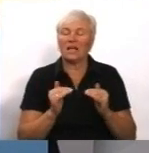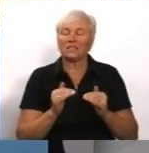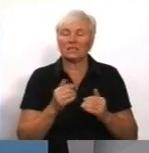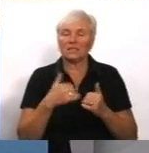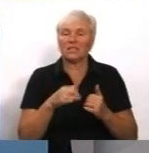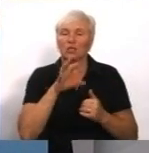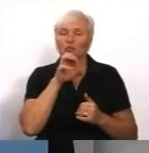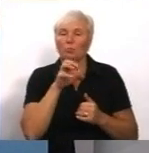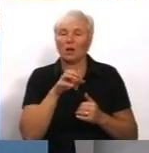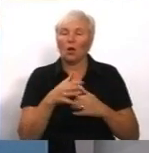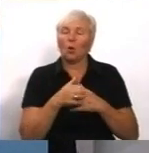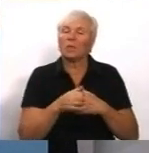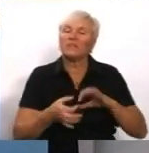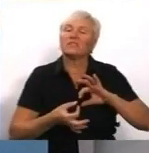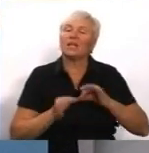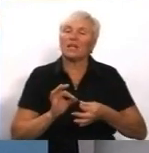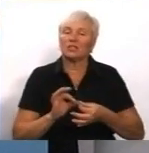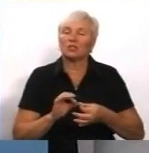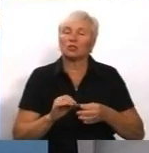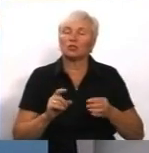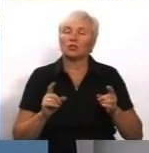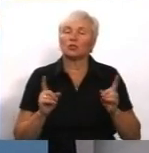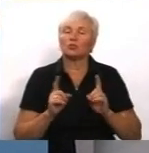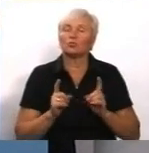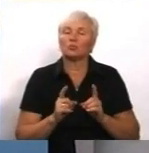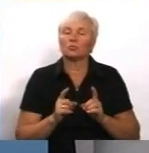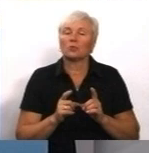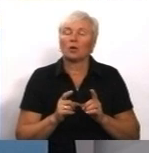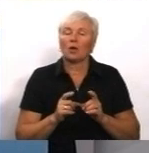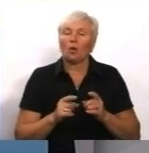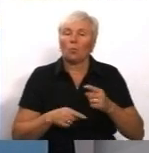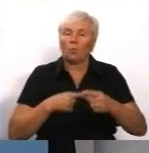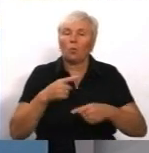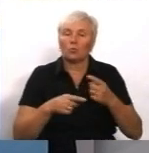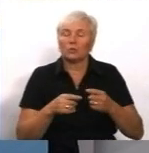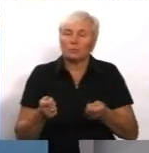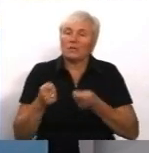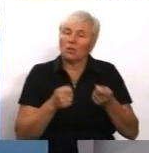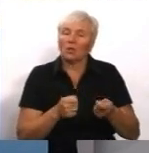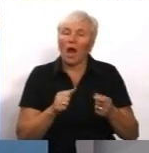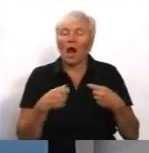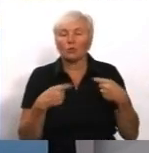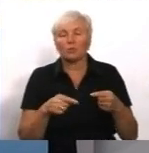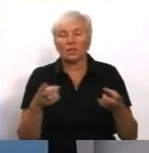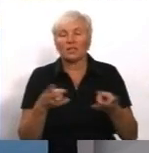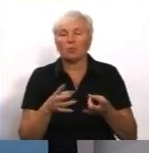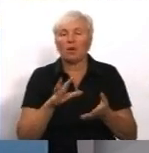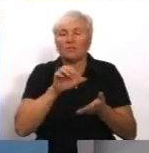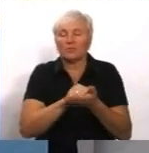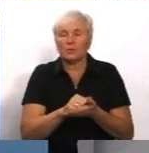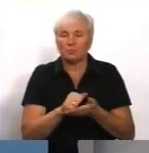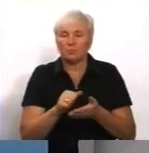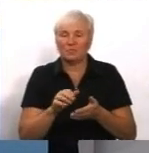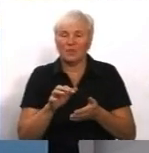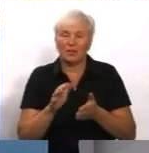Котів складніше щепити породистих, привносять. Всіх інших треба випросити в хазяйки, щоб